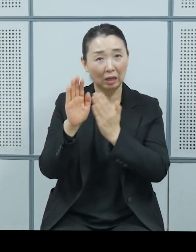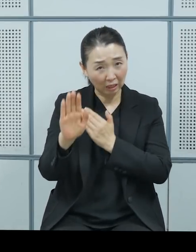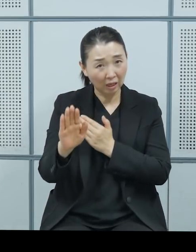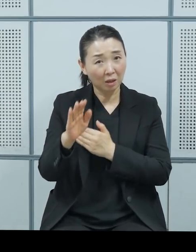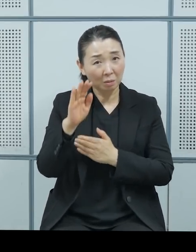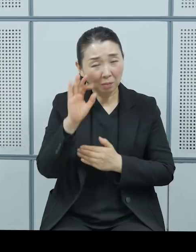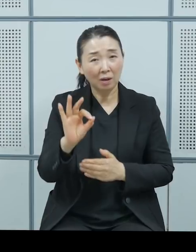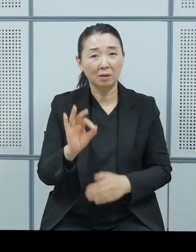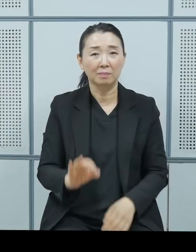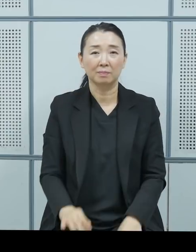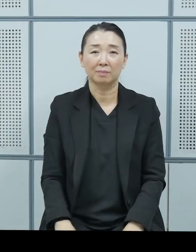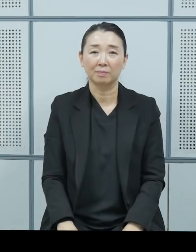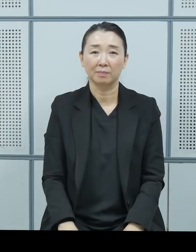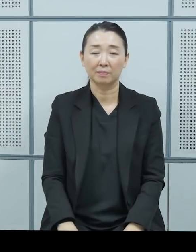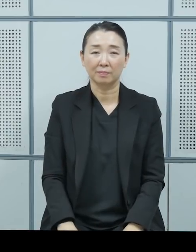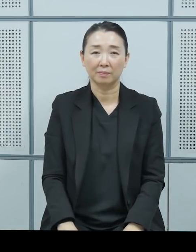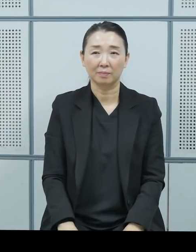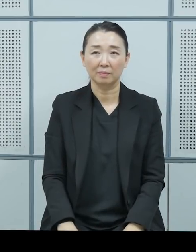네.